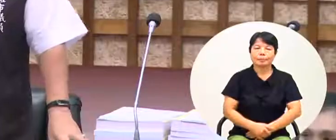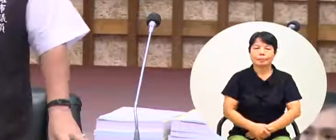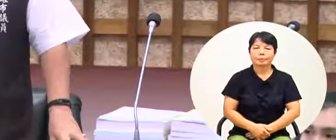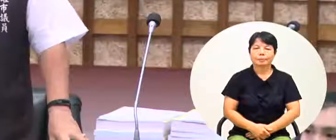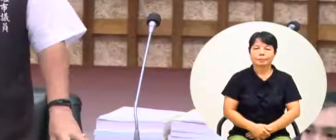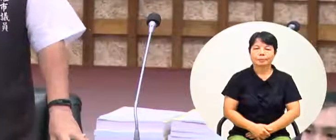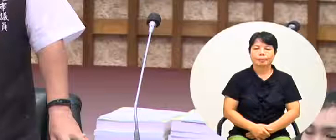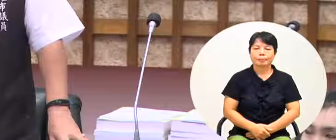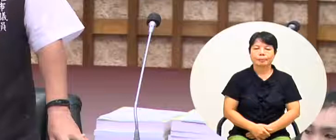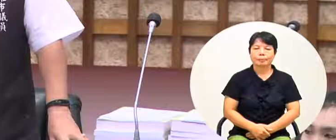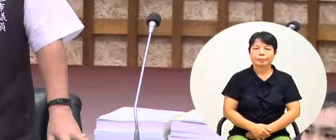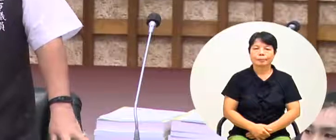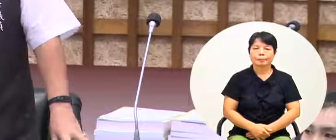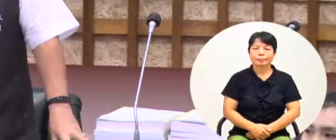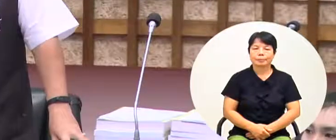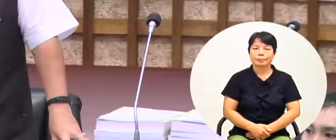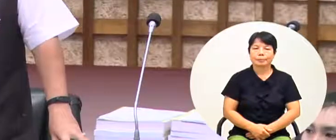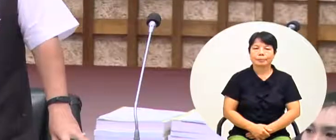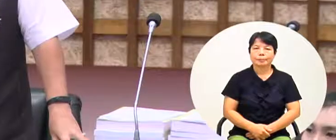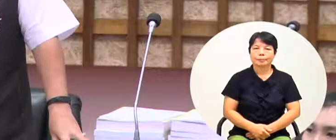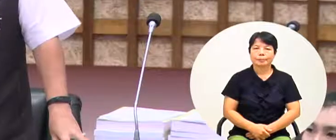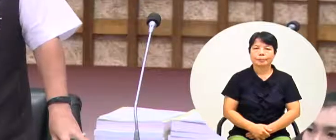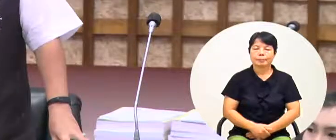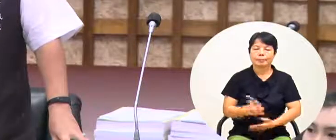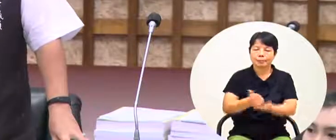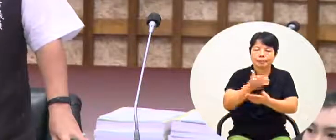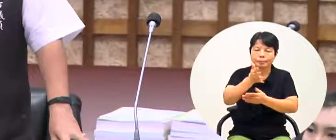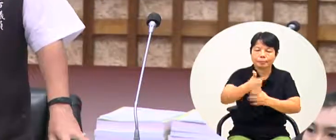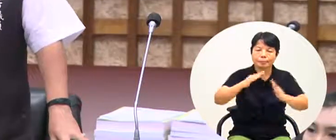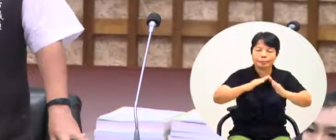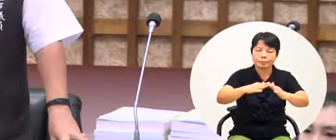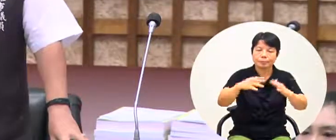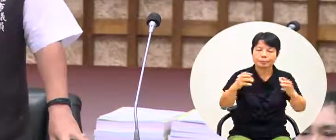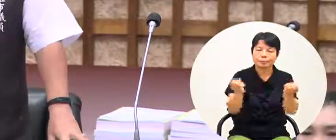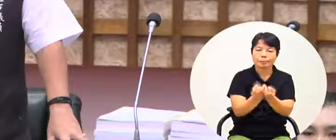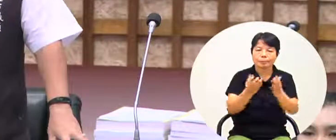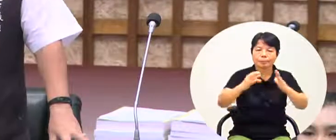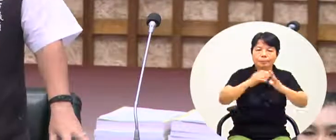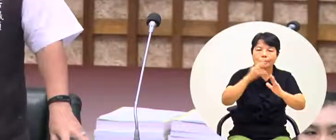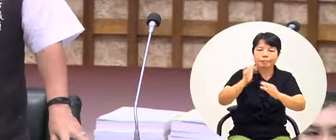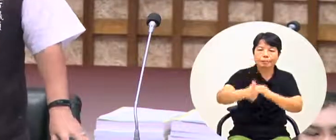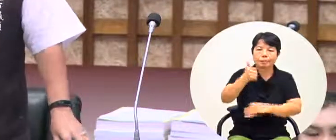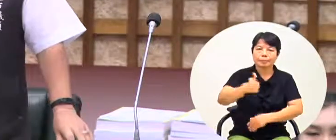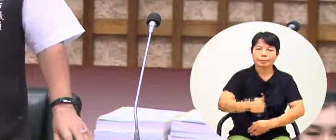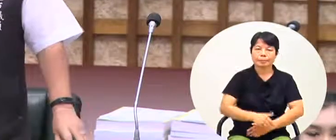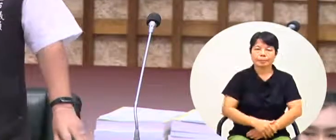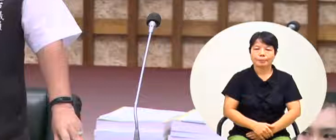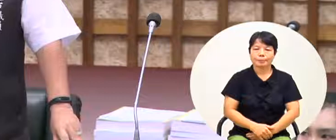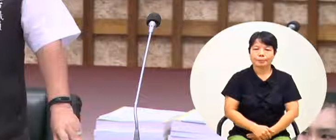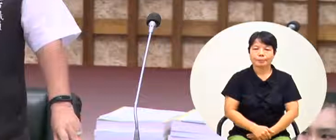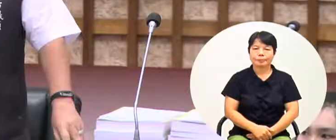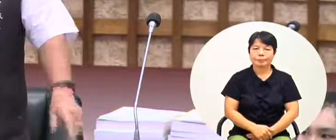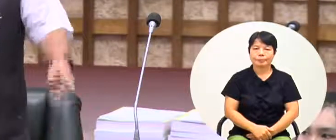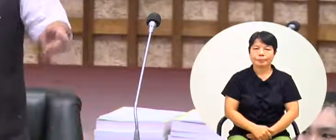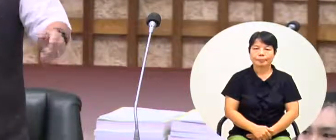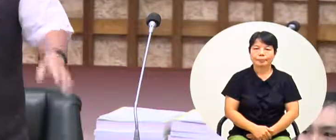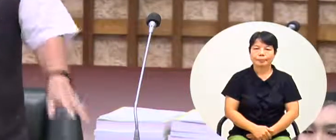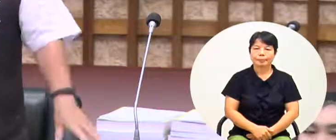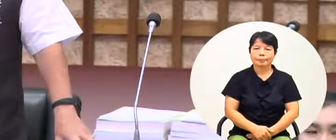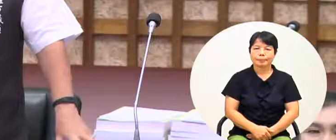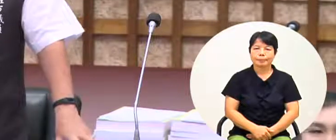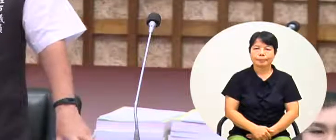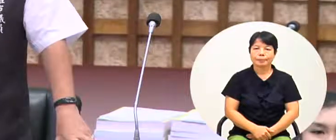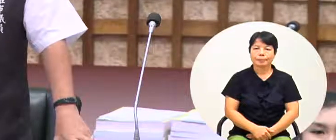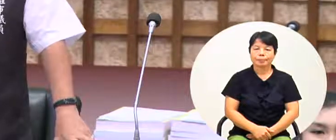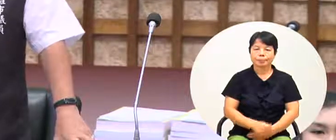接续我们请教督发局局长。督发局局长，我也刚刚接续我们李梅